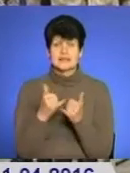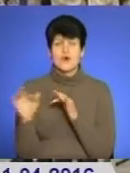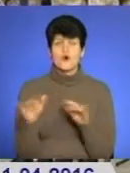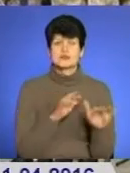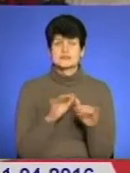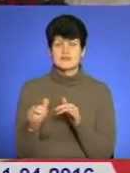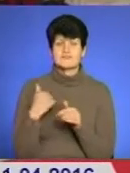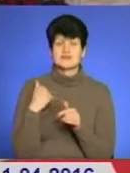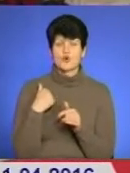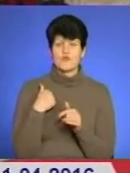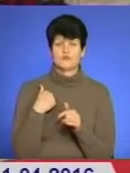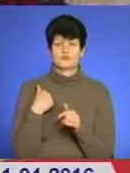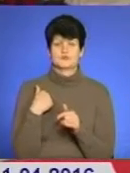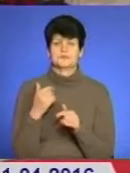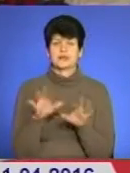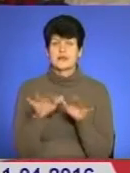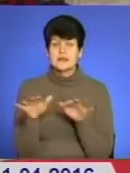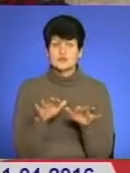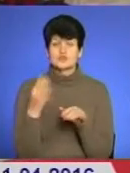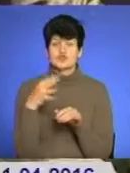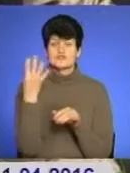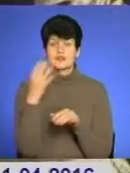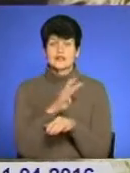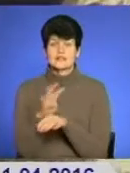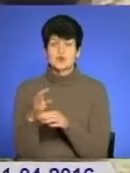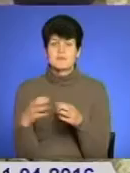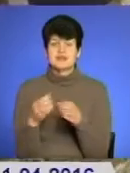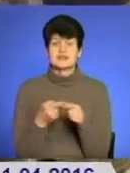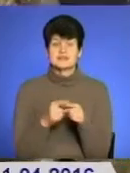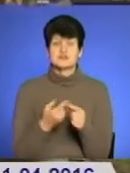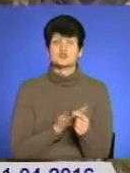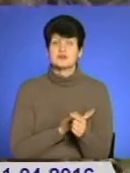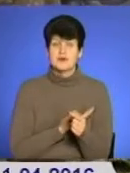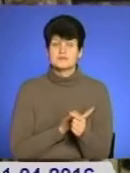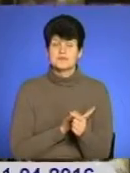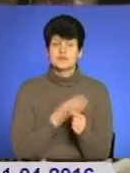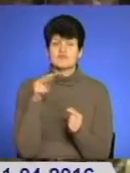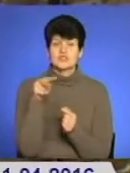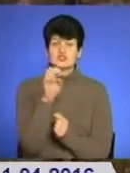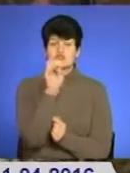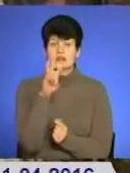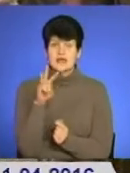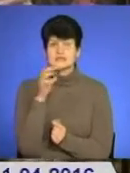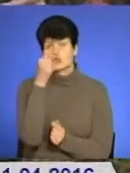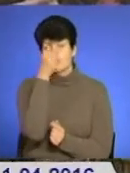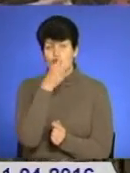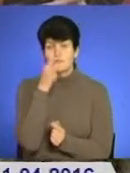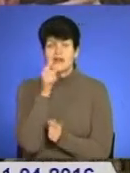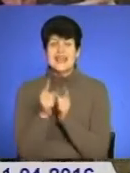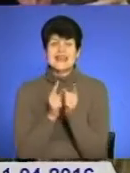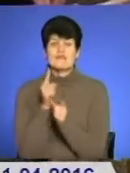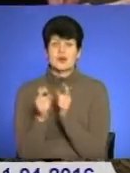військового оркестру 44-ї артилерійської бригади – це ціле життя. У 2013 році при